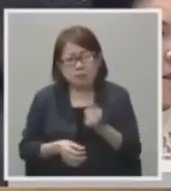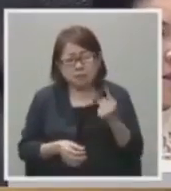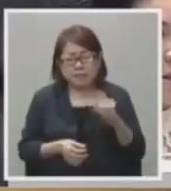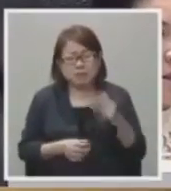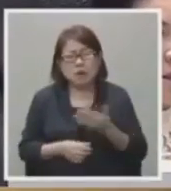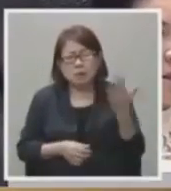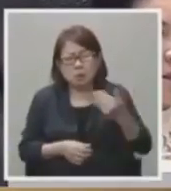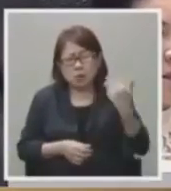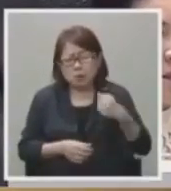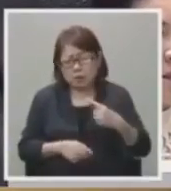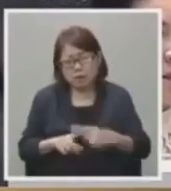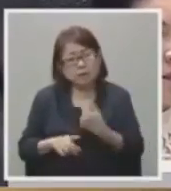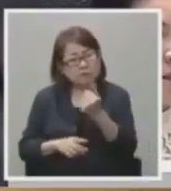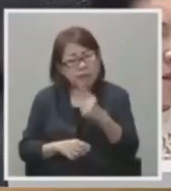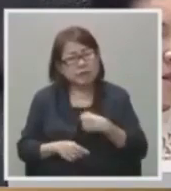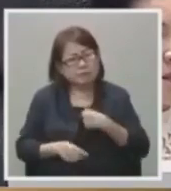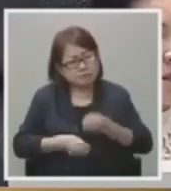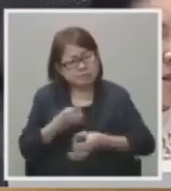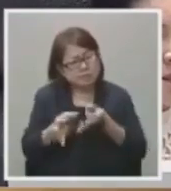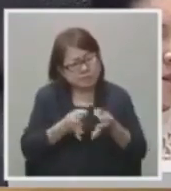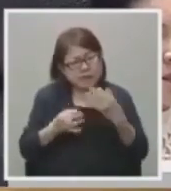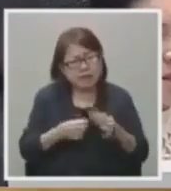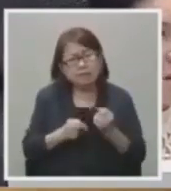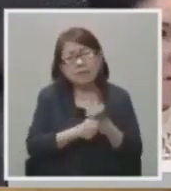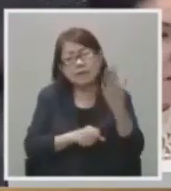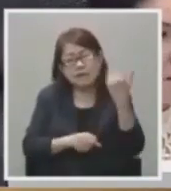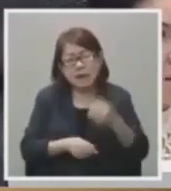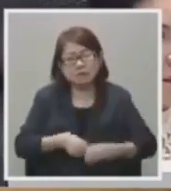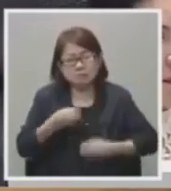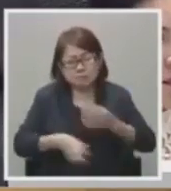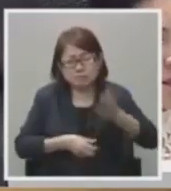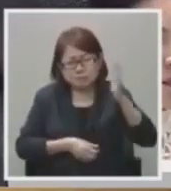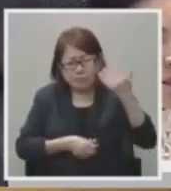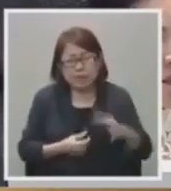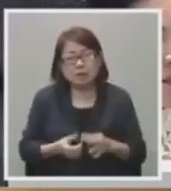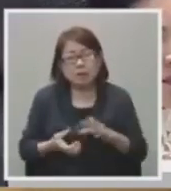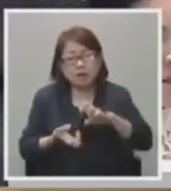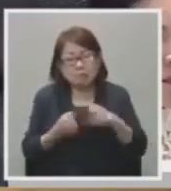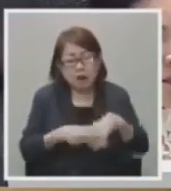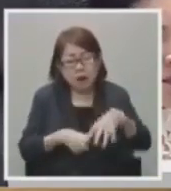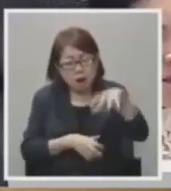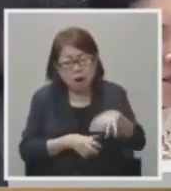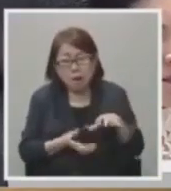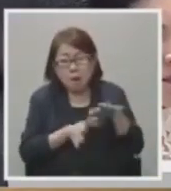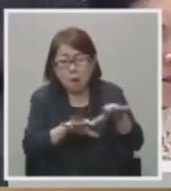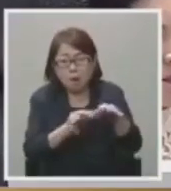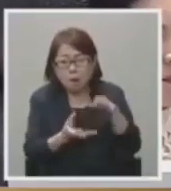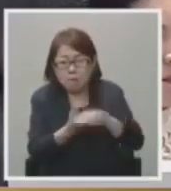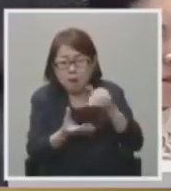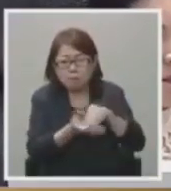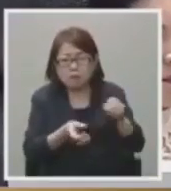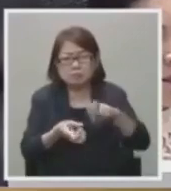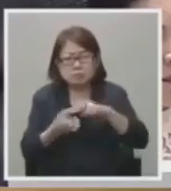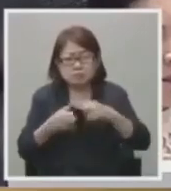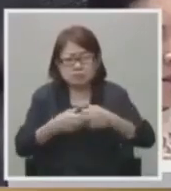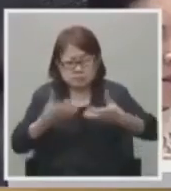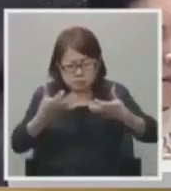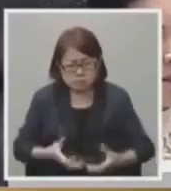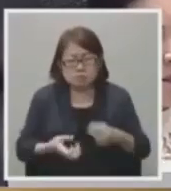สภาเมื่อเดือนพฤศจิกายนปีที่แล้วว่าเรื่องบ่อนการพนันเนี่ยมันเป็นปัญหาใหญ่ของสังค